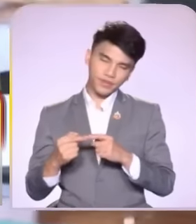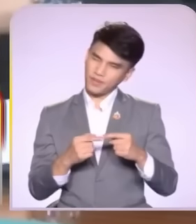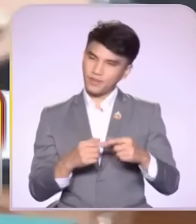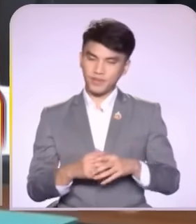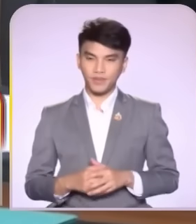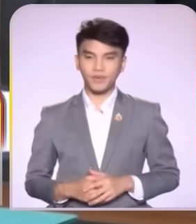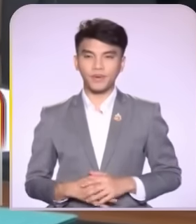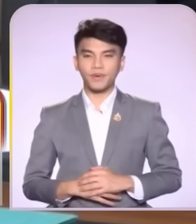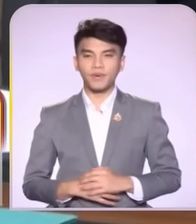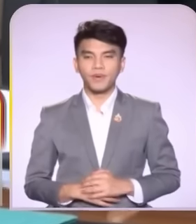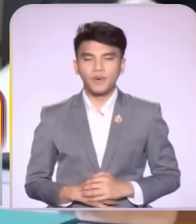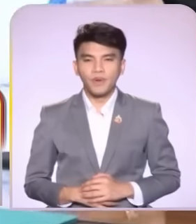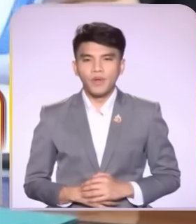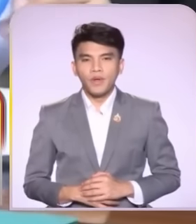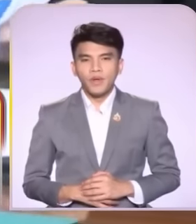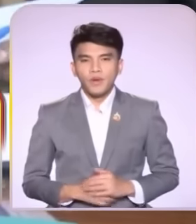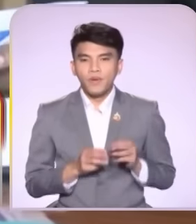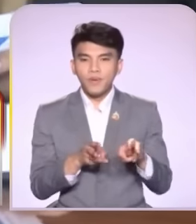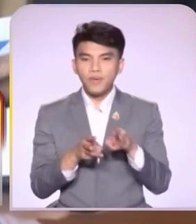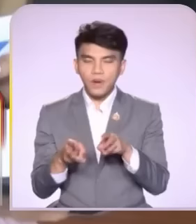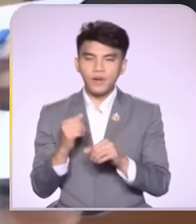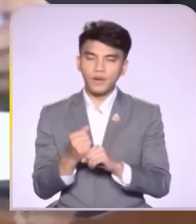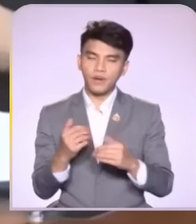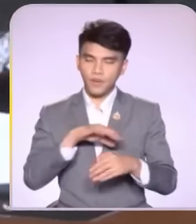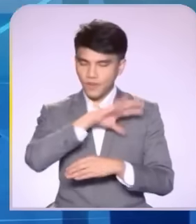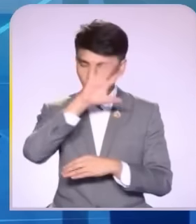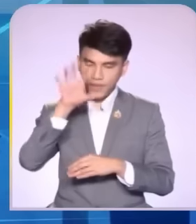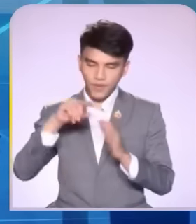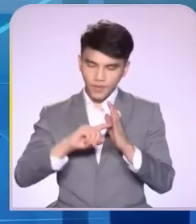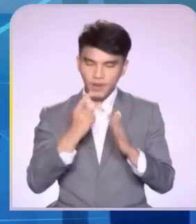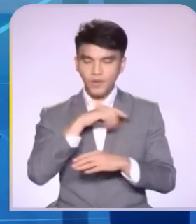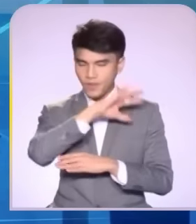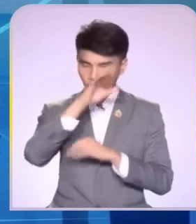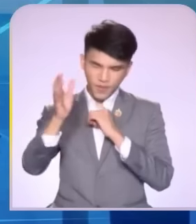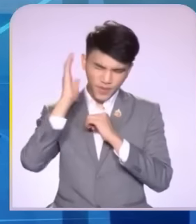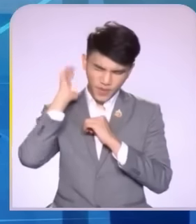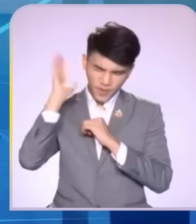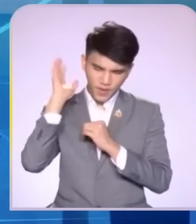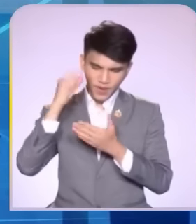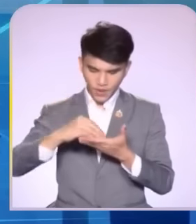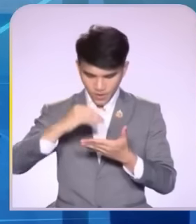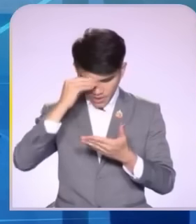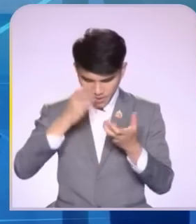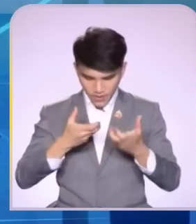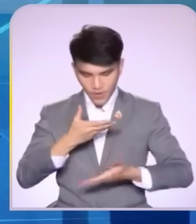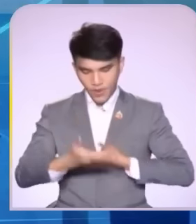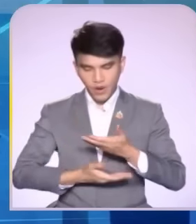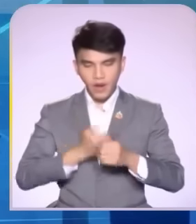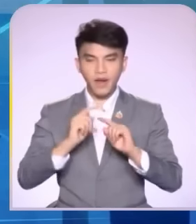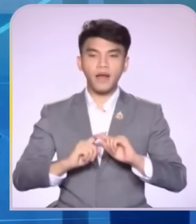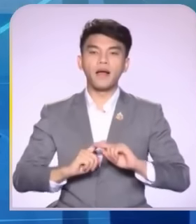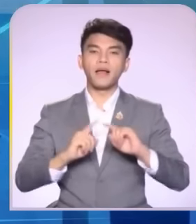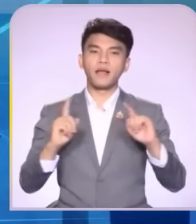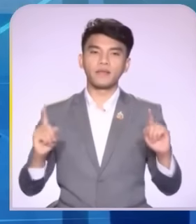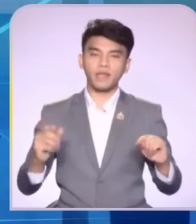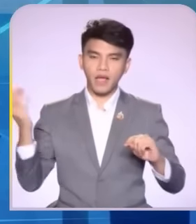กด้วยนะครับอาจารย์บอกว่าวิธีการของบริษัทนี้เป็นการหลอกลวงตั้งแต่ต้นโฆษณาว่าเป็นการเรียนขายของออนไลน์แต่จริงๆแล้ว